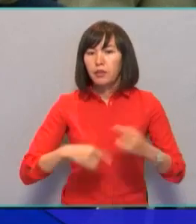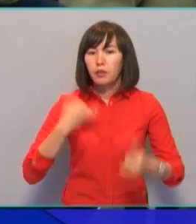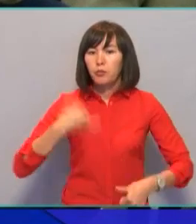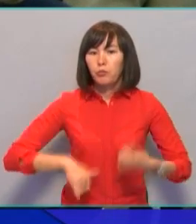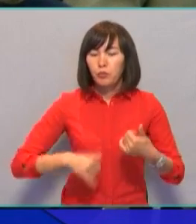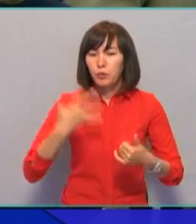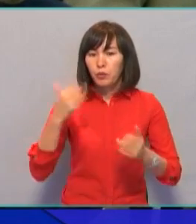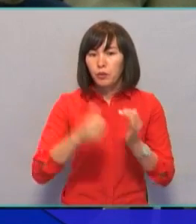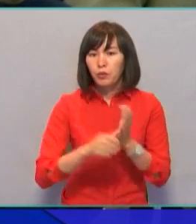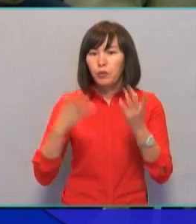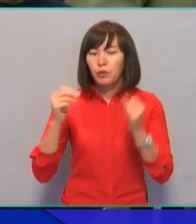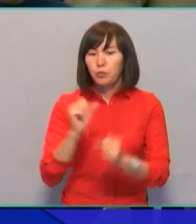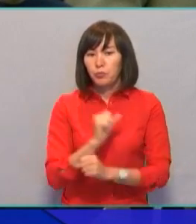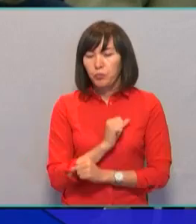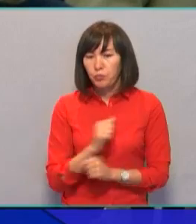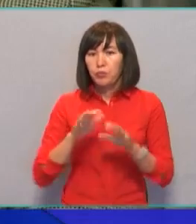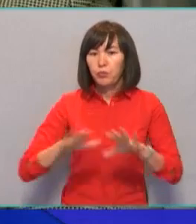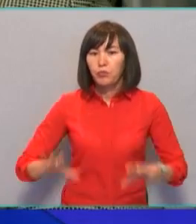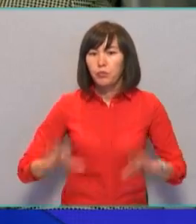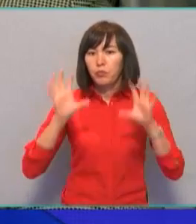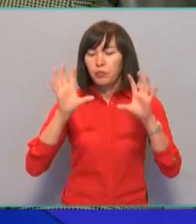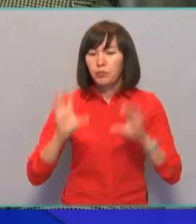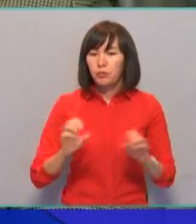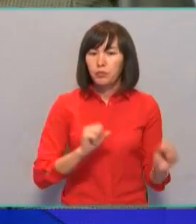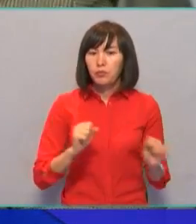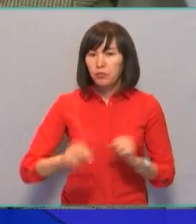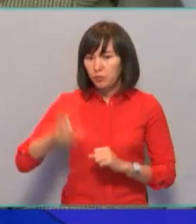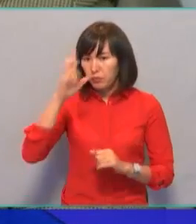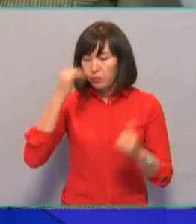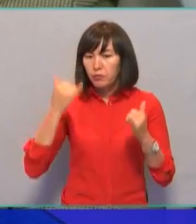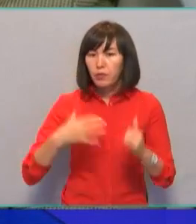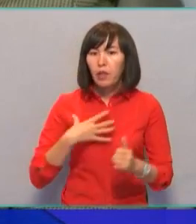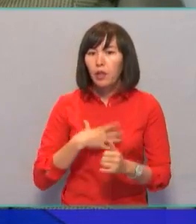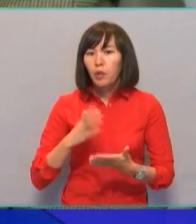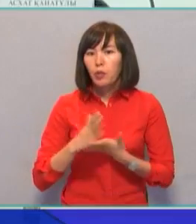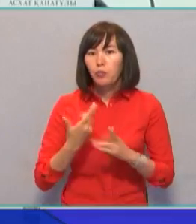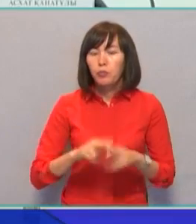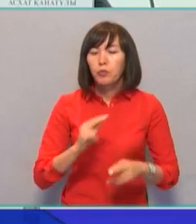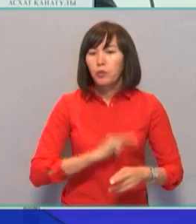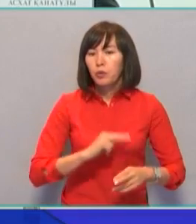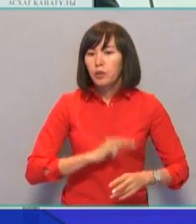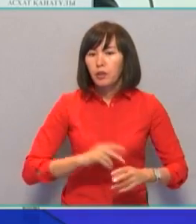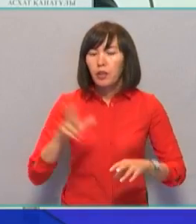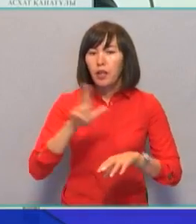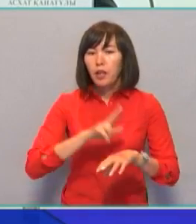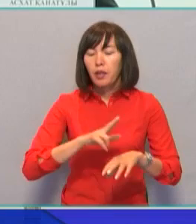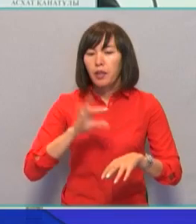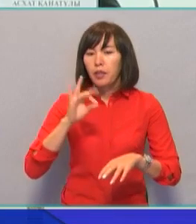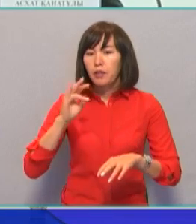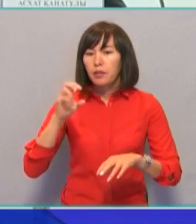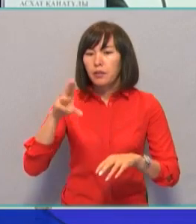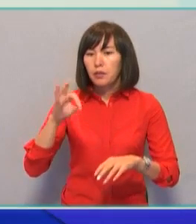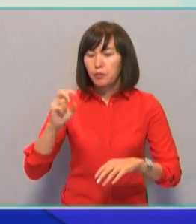ұстаздар 56 күн демалады. Бала құқығын қорғау мәселесі елімізде әлі де өзекті. Бұл іске енді инспекторлар